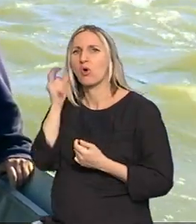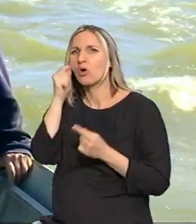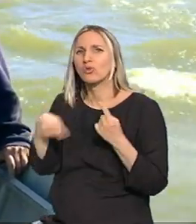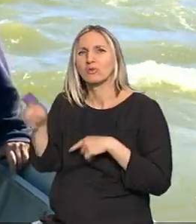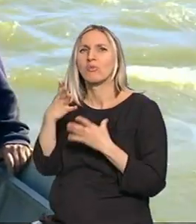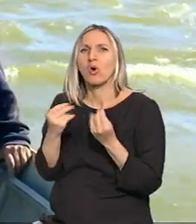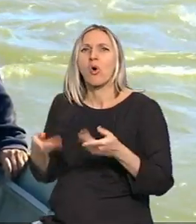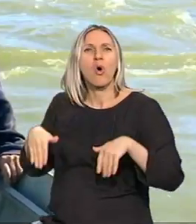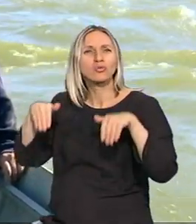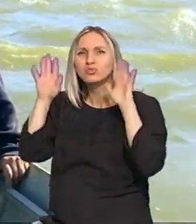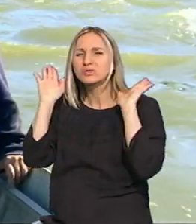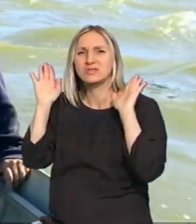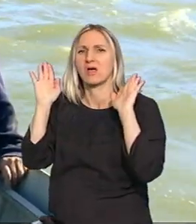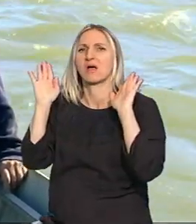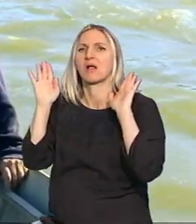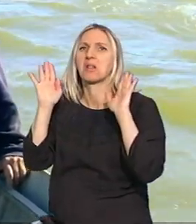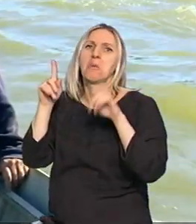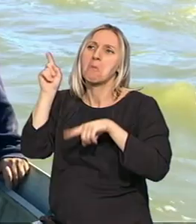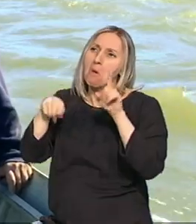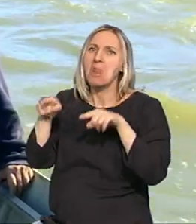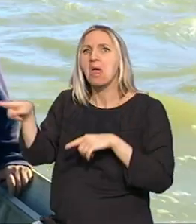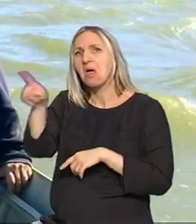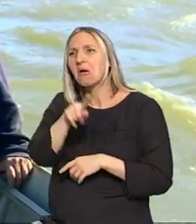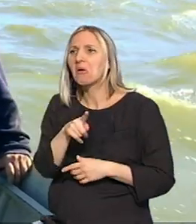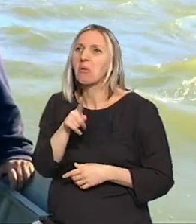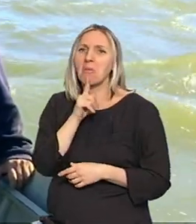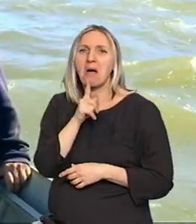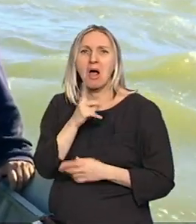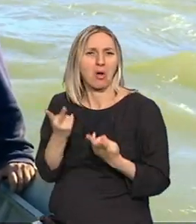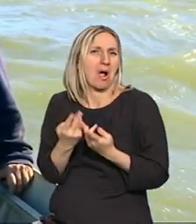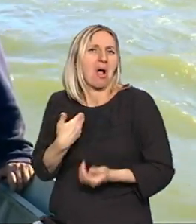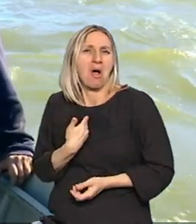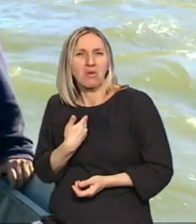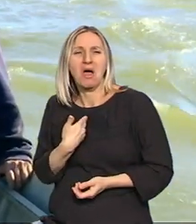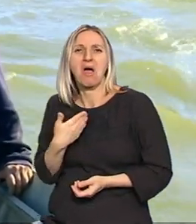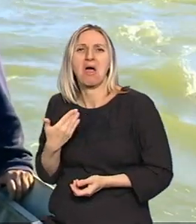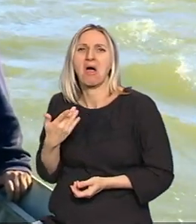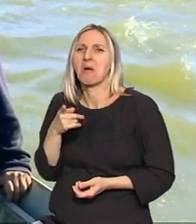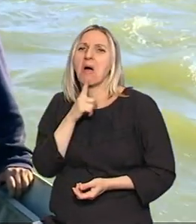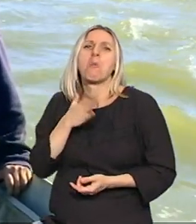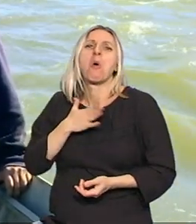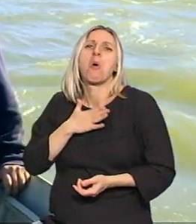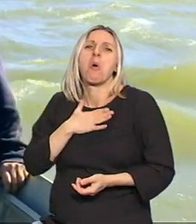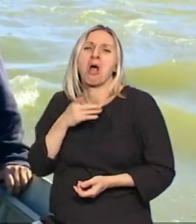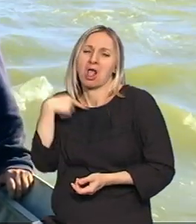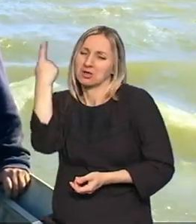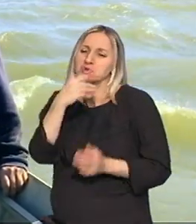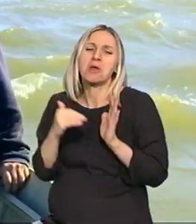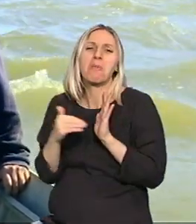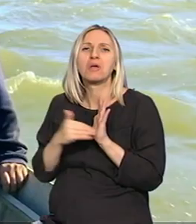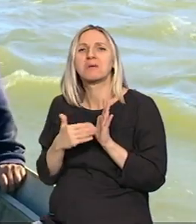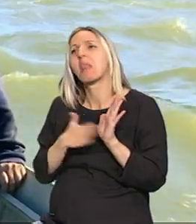odustali, još poneko, eto, tako, čisto ono, evo i mi nešto, čisto za naše neke potrebe, eto, tako, kad